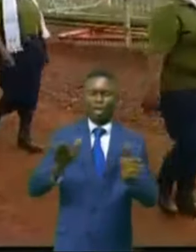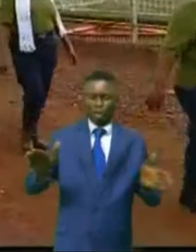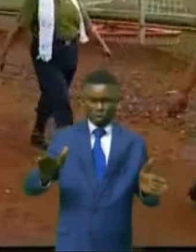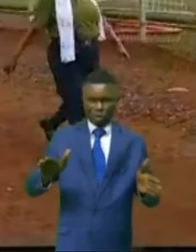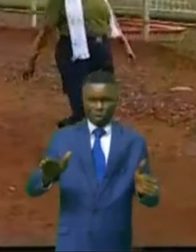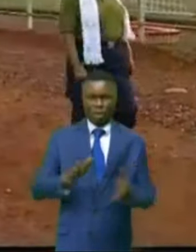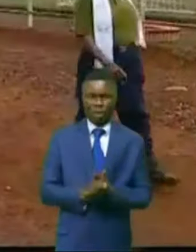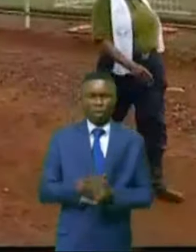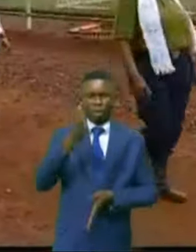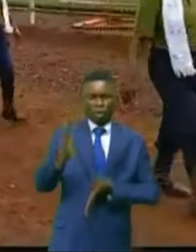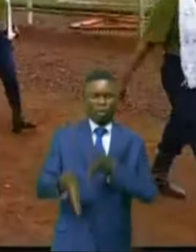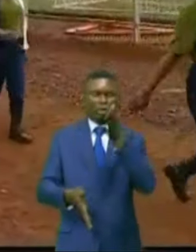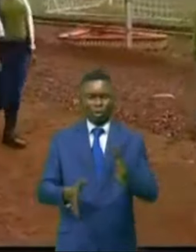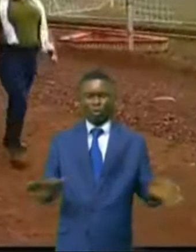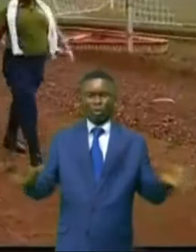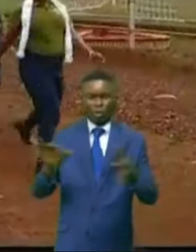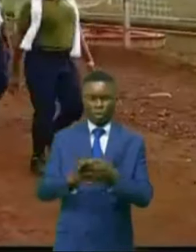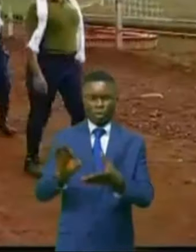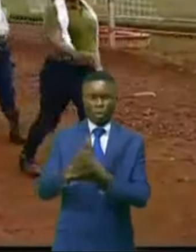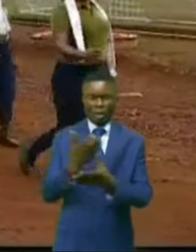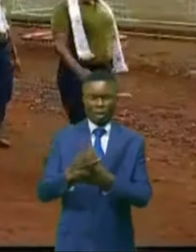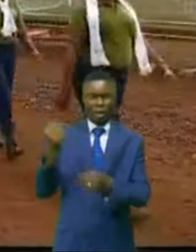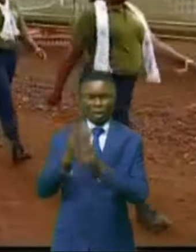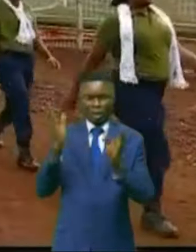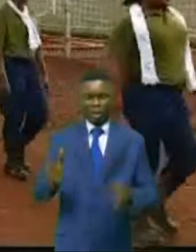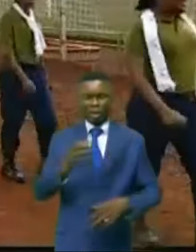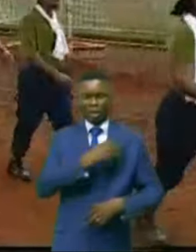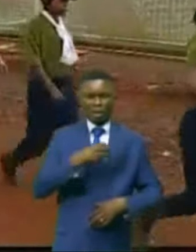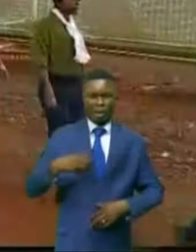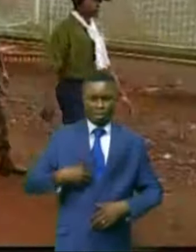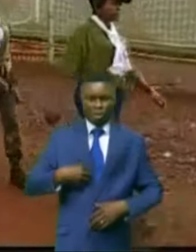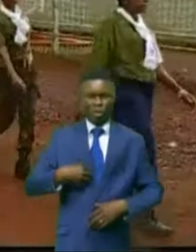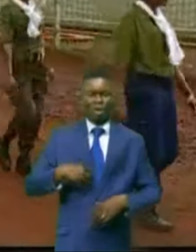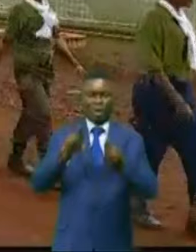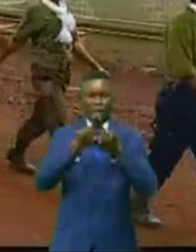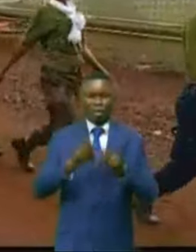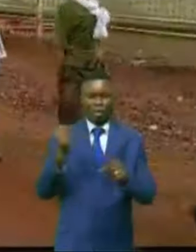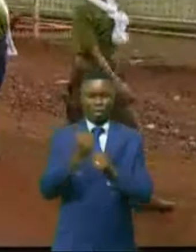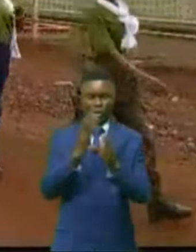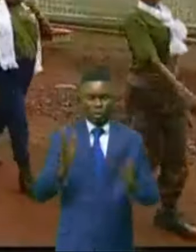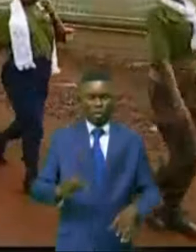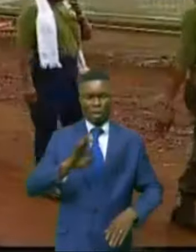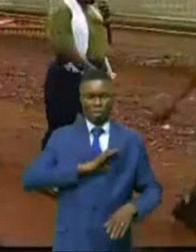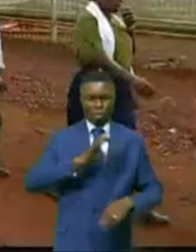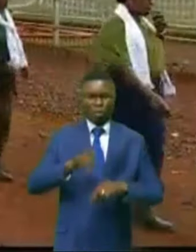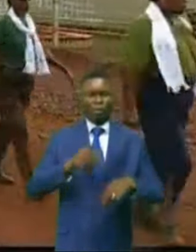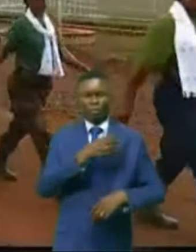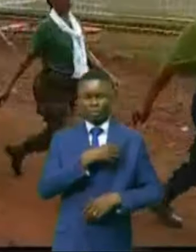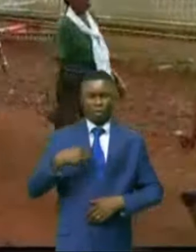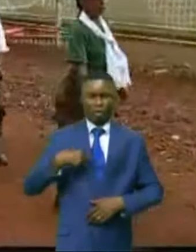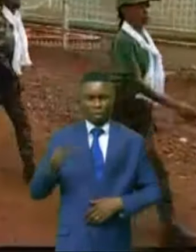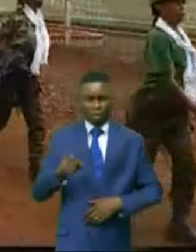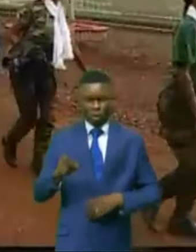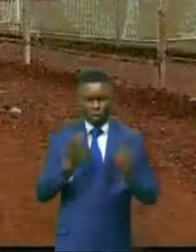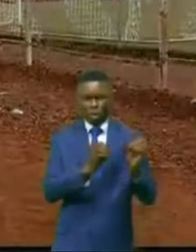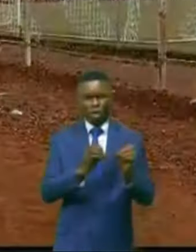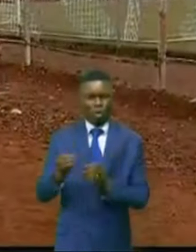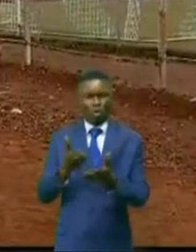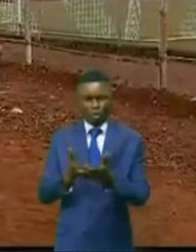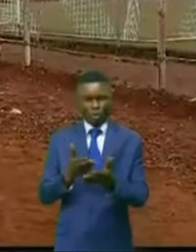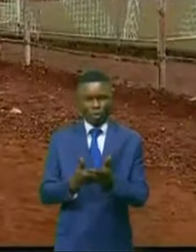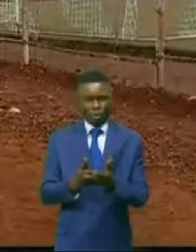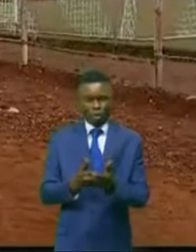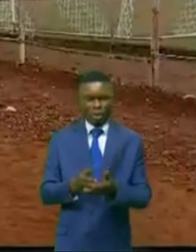Une marche de cohésion entre le personnel militaire féminin et le personnel policier féminin a été organisée